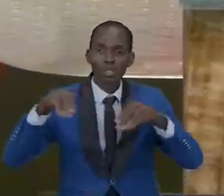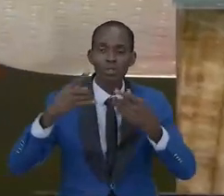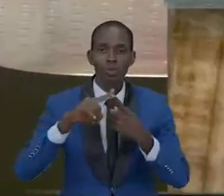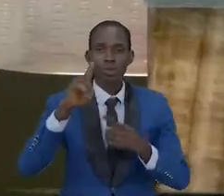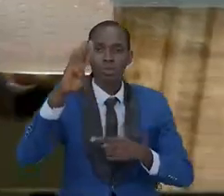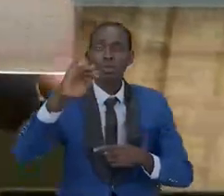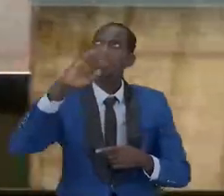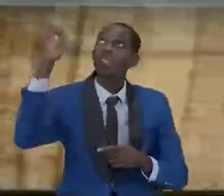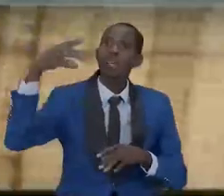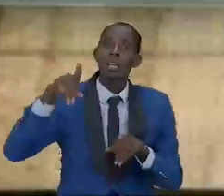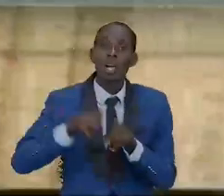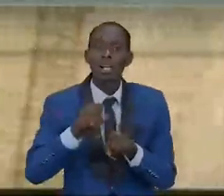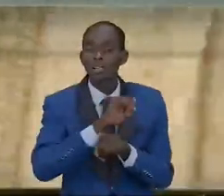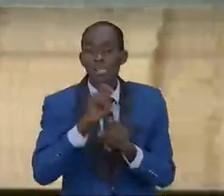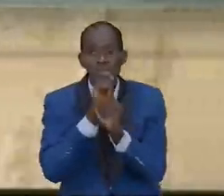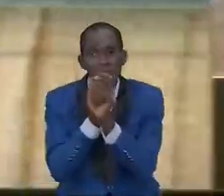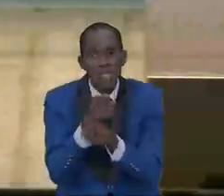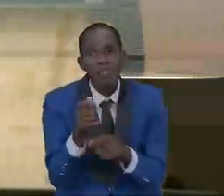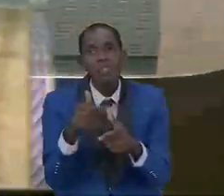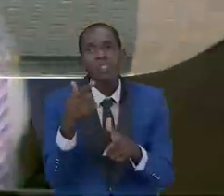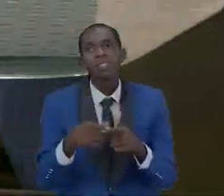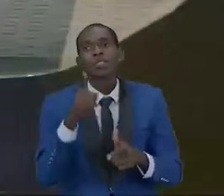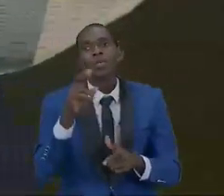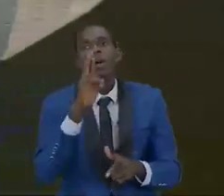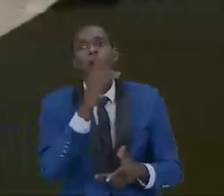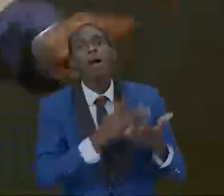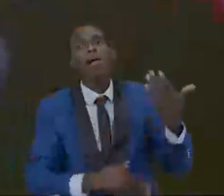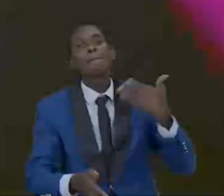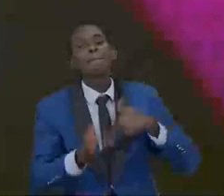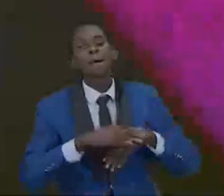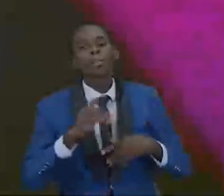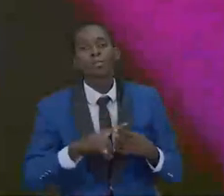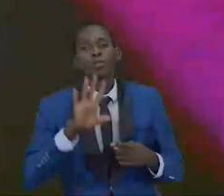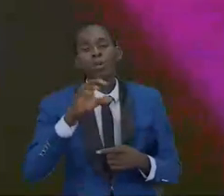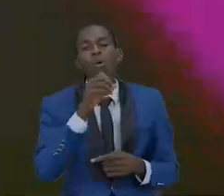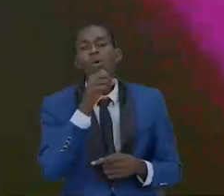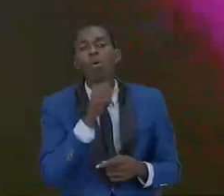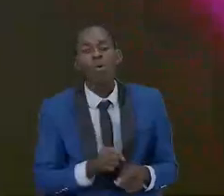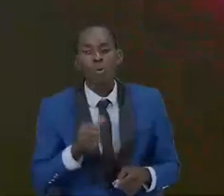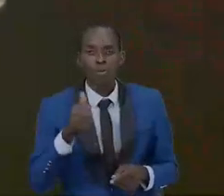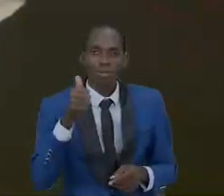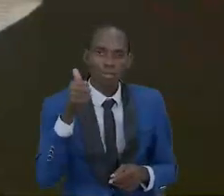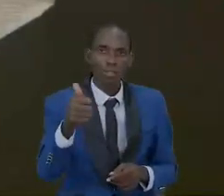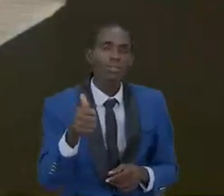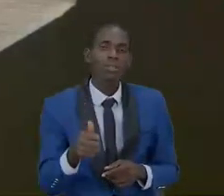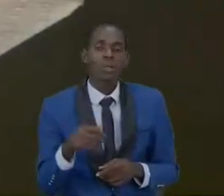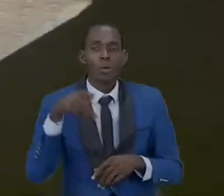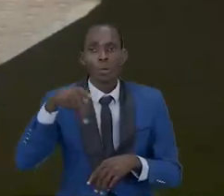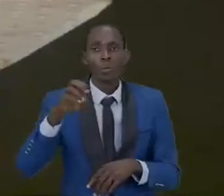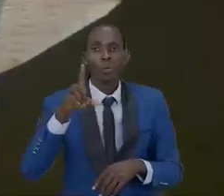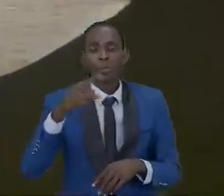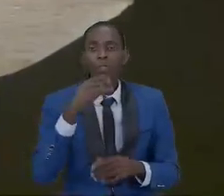Chris par la grâce comme un don alors tu es retombé tu as basculé dans la justice de soi